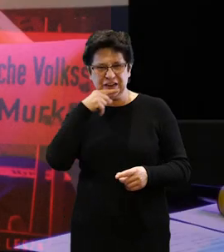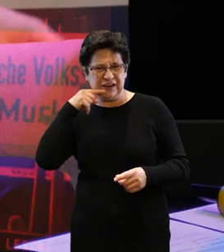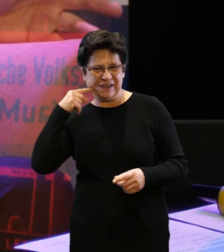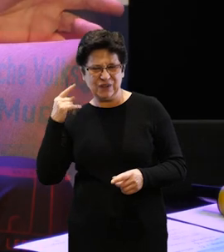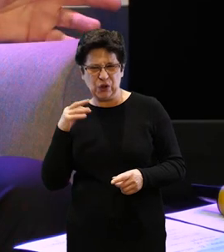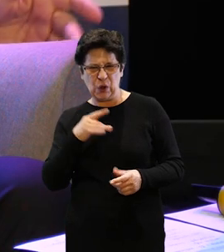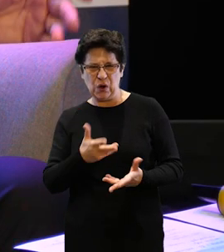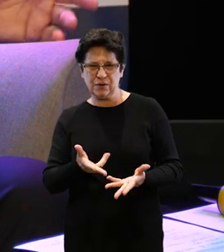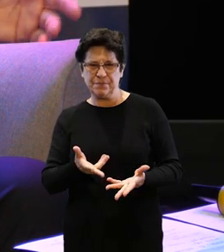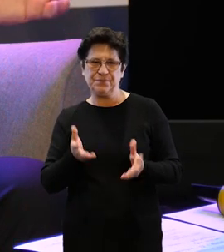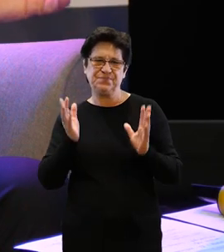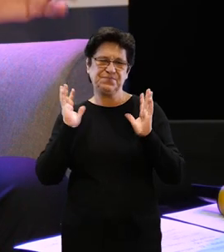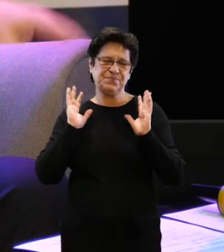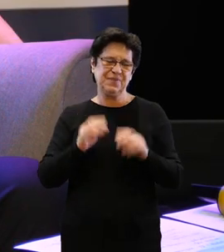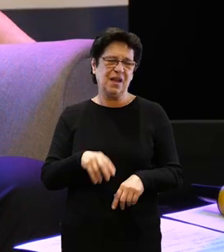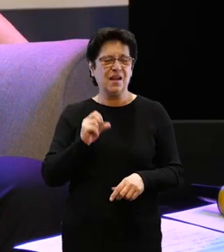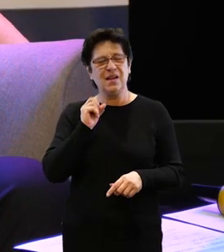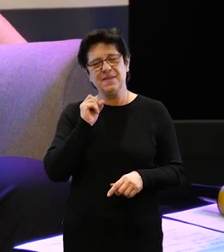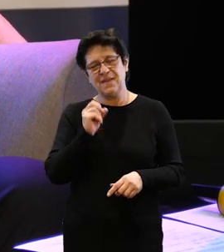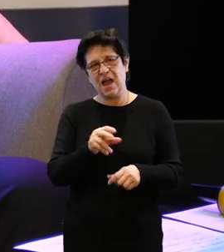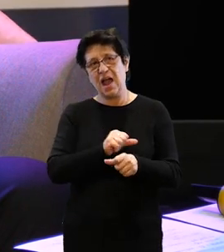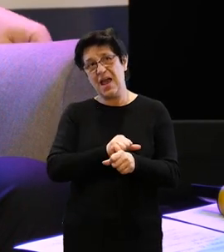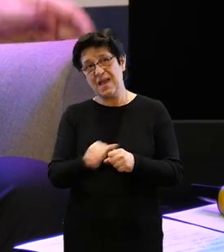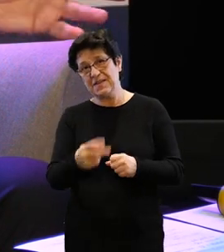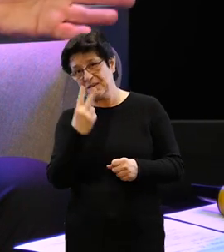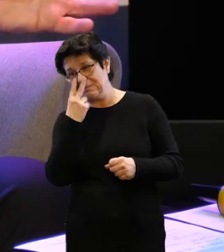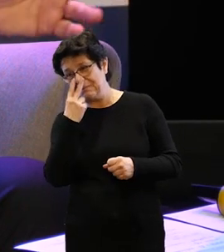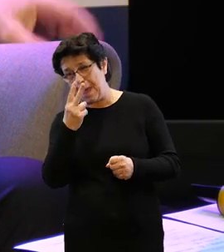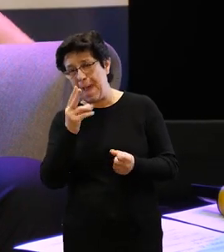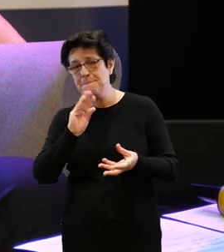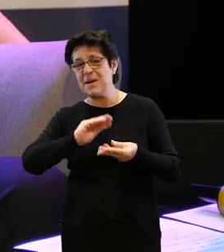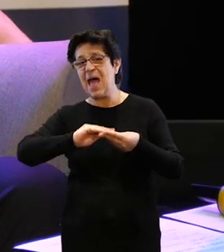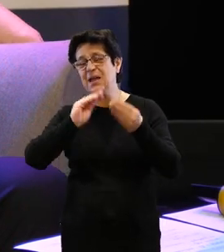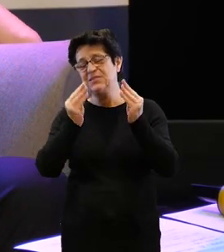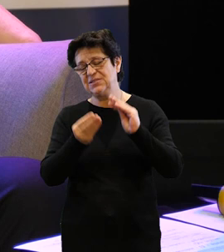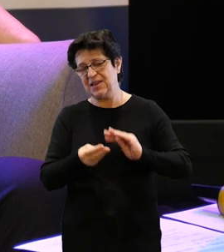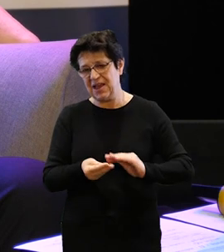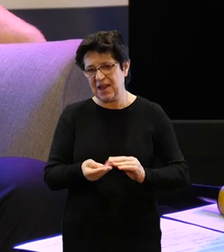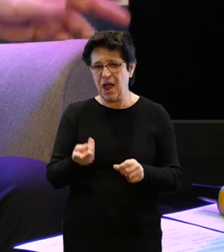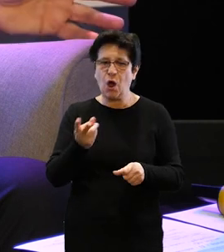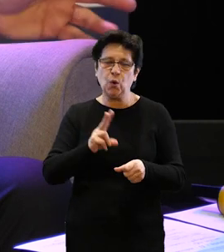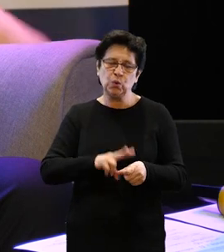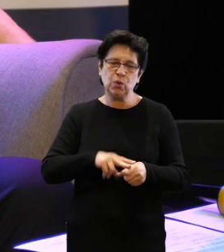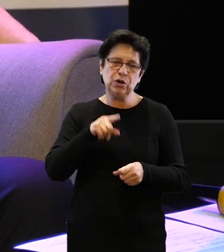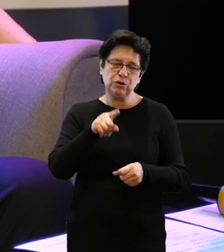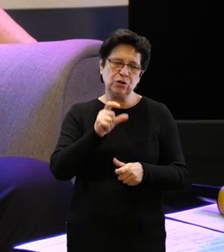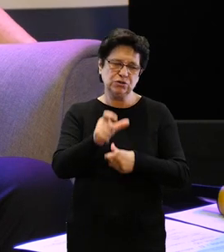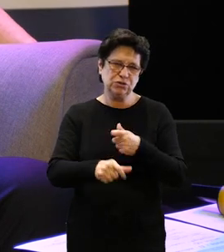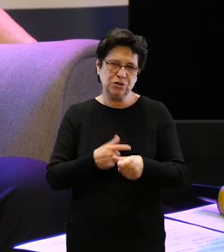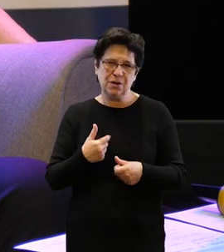podoba ale z drugiej strony no taka jest wizja plastyka który opracował te plansze i ja się z